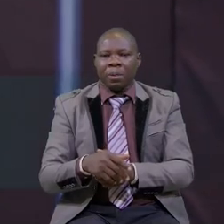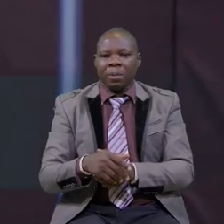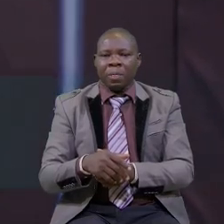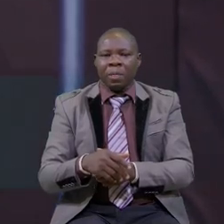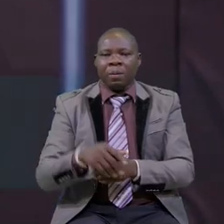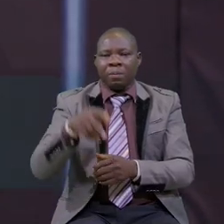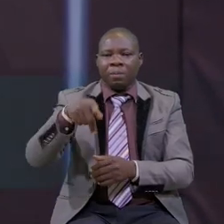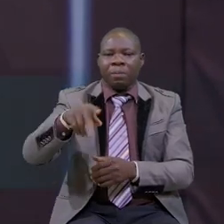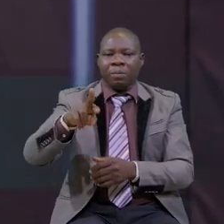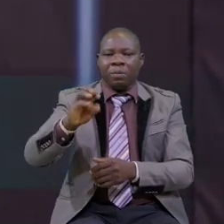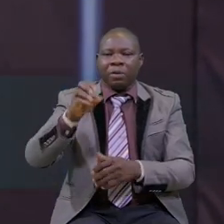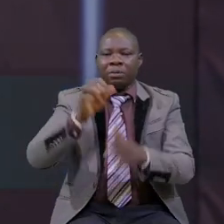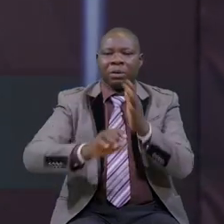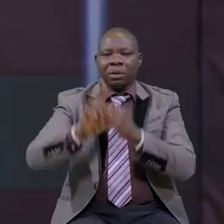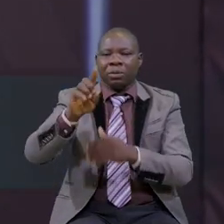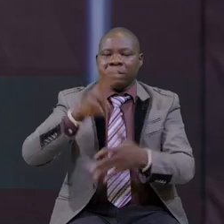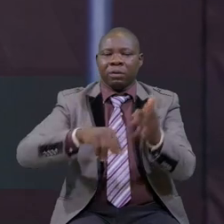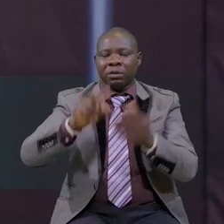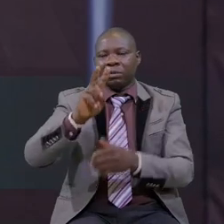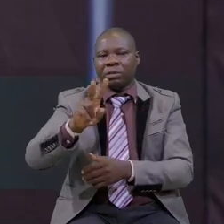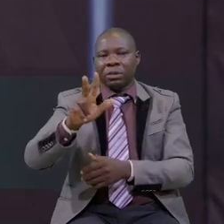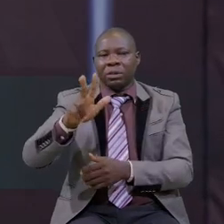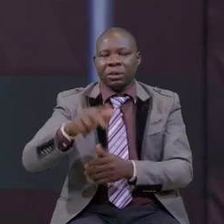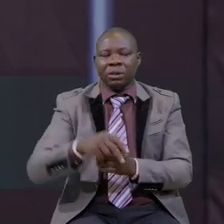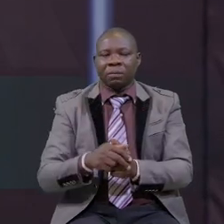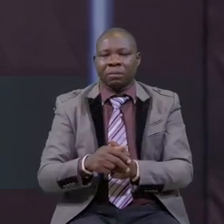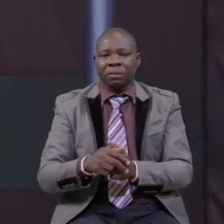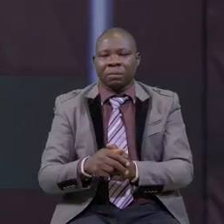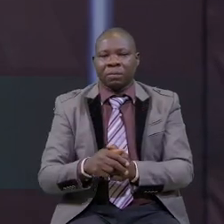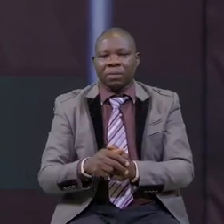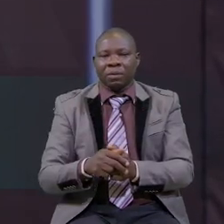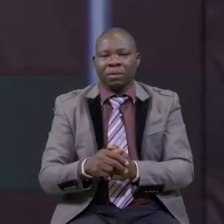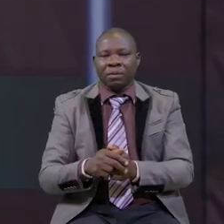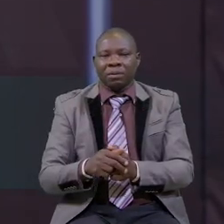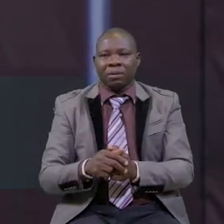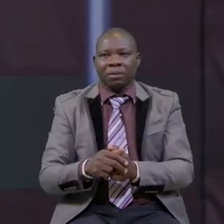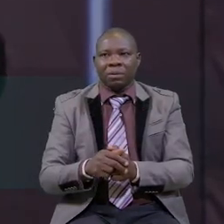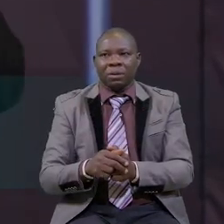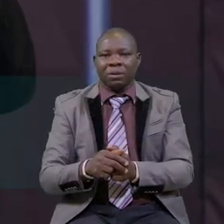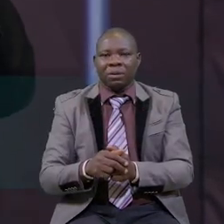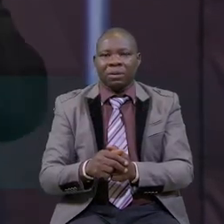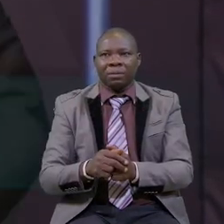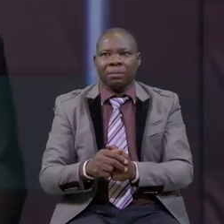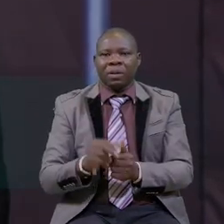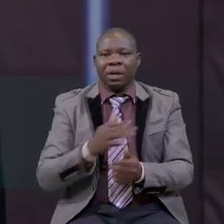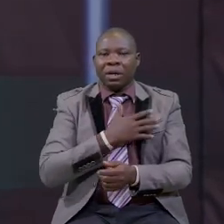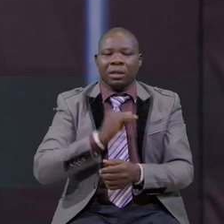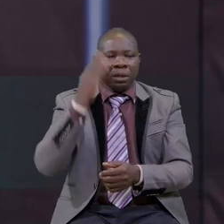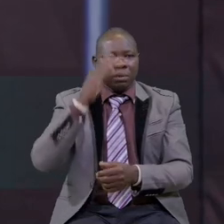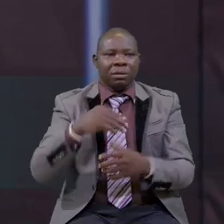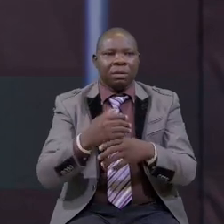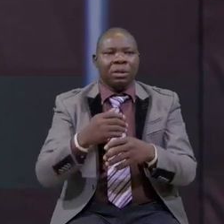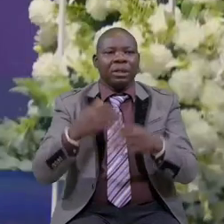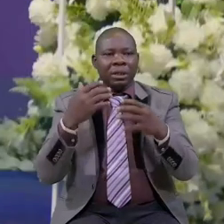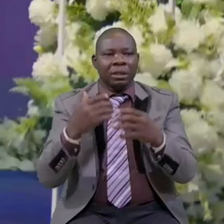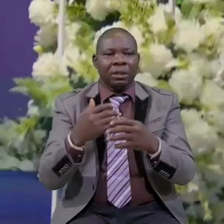Proverbe 1, 20, 23. Il dit, venez à moi, tournez-vous vers moi et je vous ferai connaître ma parole.